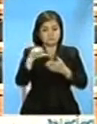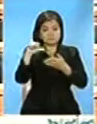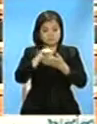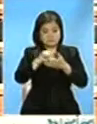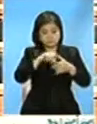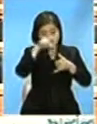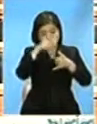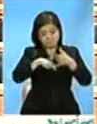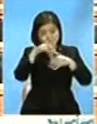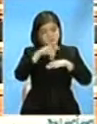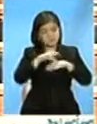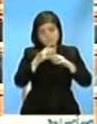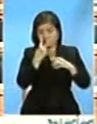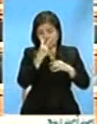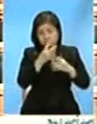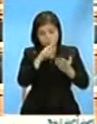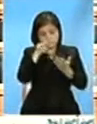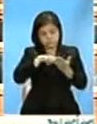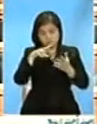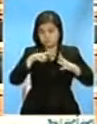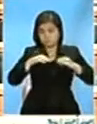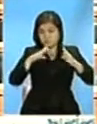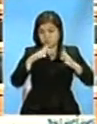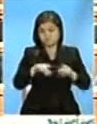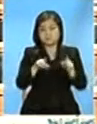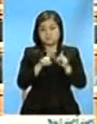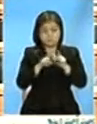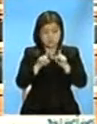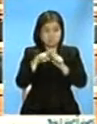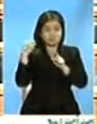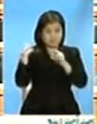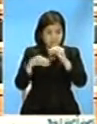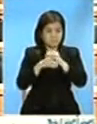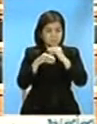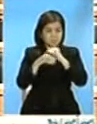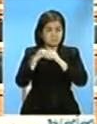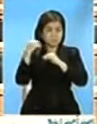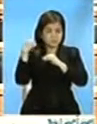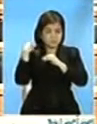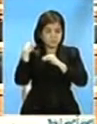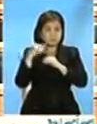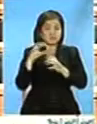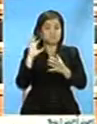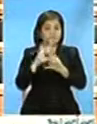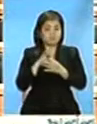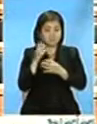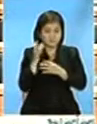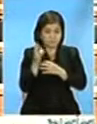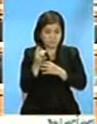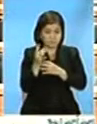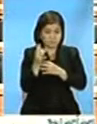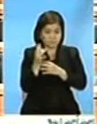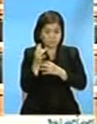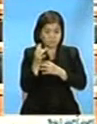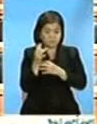ม่เห็นด้วยผมมีอีกข้อหนึ่งอยากจะกราบเรียนท่านประธานก็คือว่ามีการพาดพิงแต่ผมจะไม่ใช้สิทธิ์เพิ่มเ